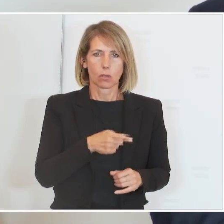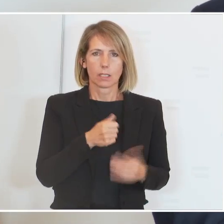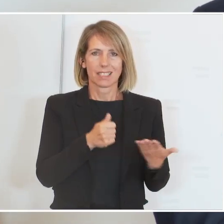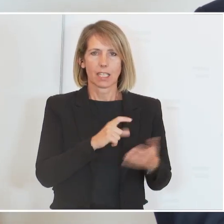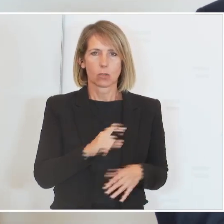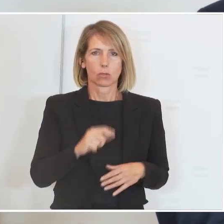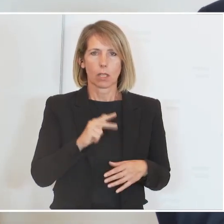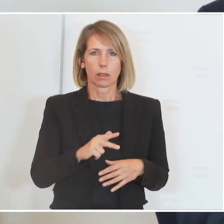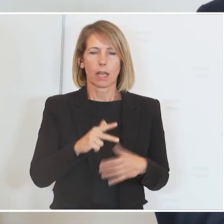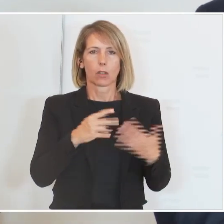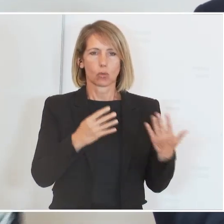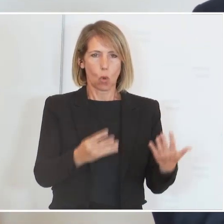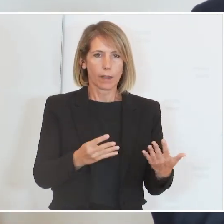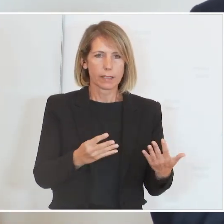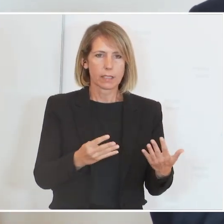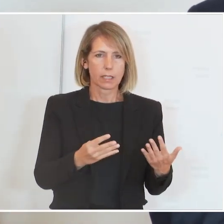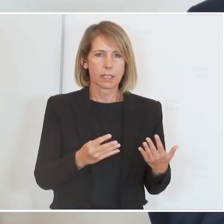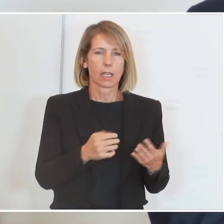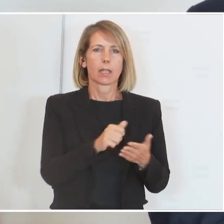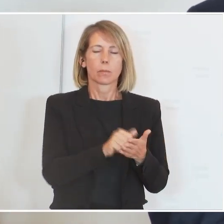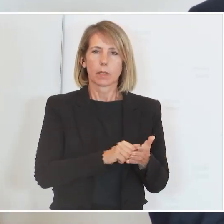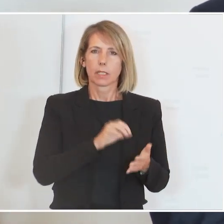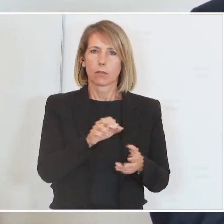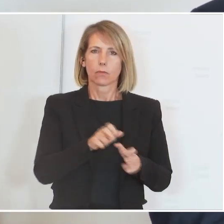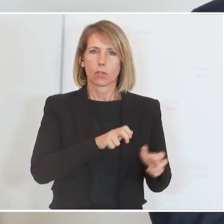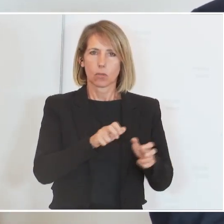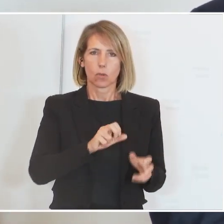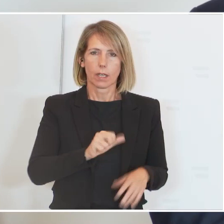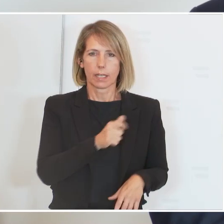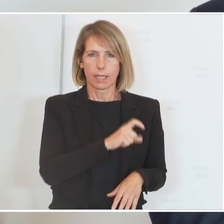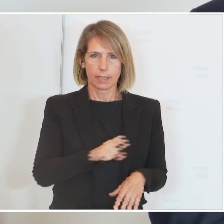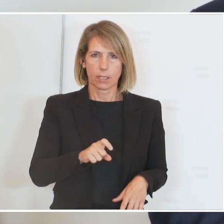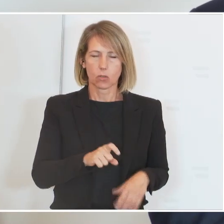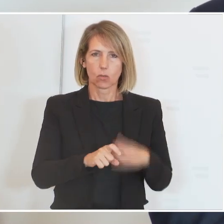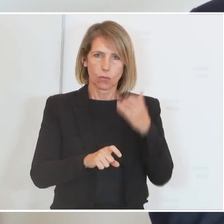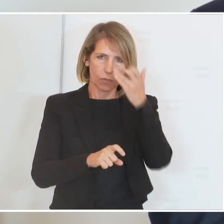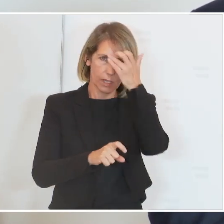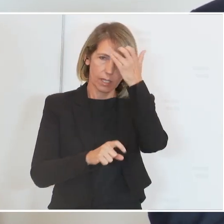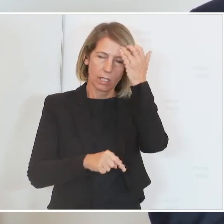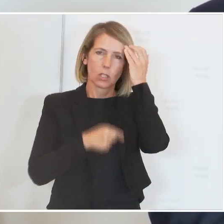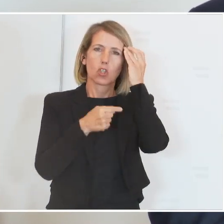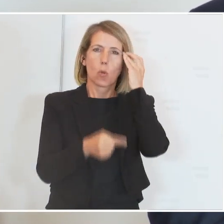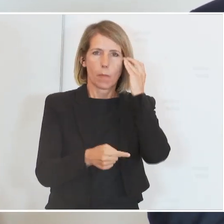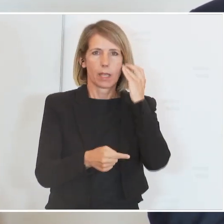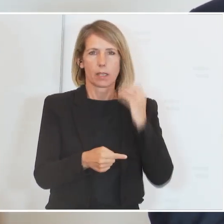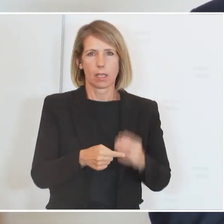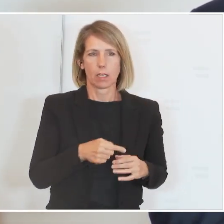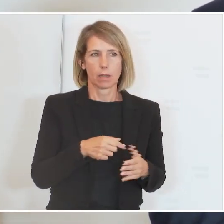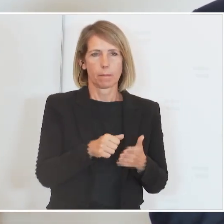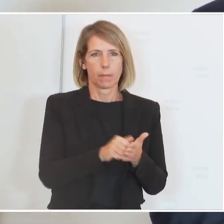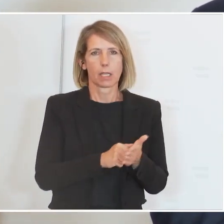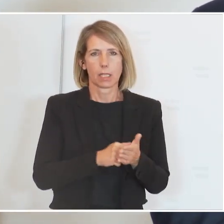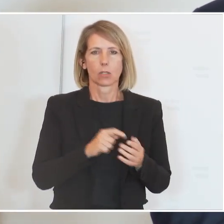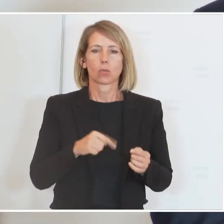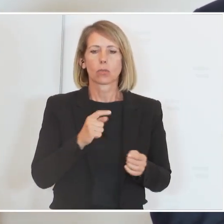11.693 Euro liegen. Also der Einstieg in die Besteuerung wird später erfolgen, bei einem höheren Wert erfolgen und dann Stufe